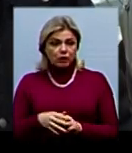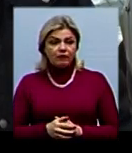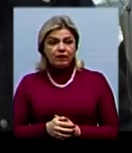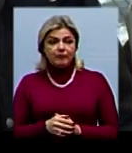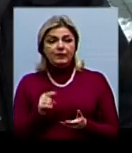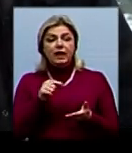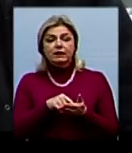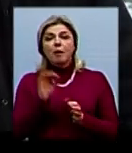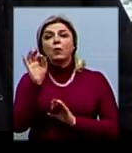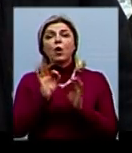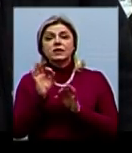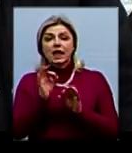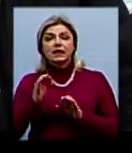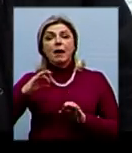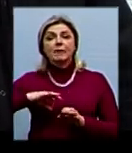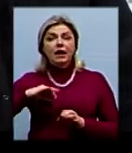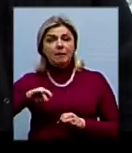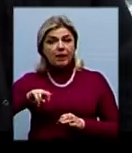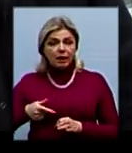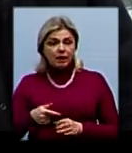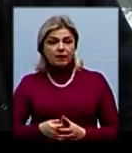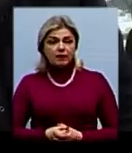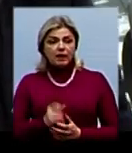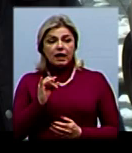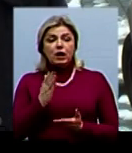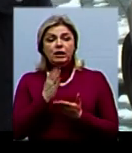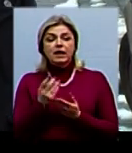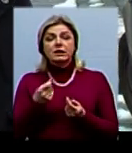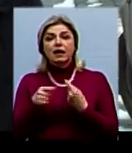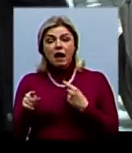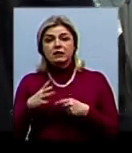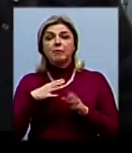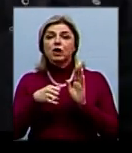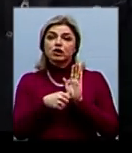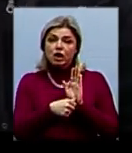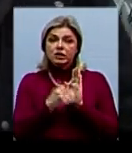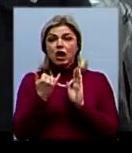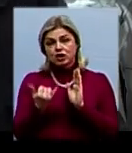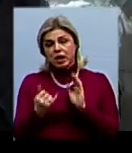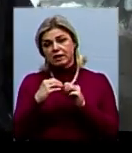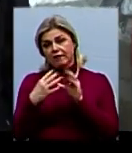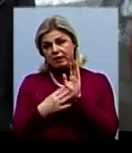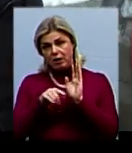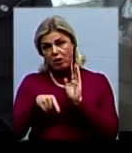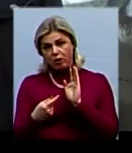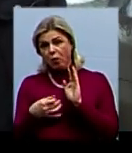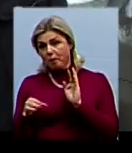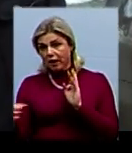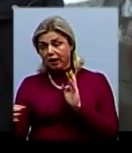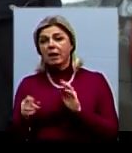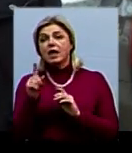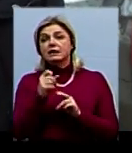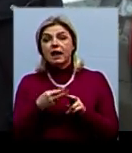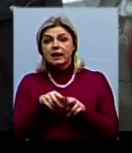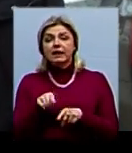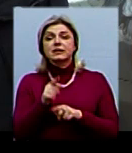на прибиль, і ще які ж 6,20, да. Різниця є. Да, 6 стало, а зараз 19 з копійками стало. За счет вот этих